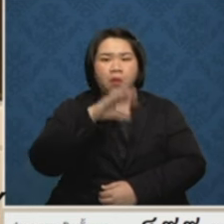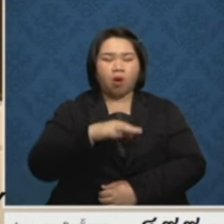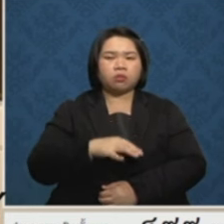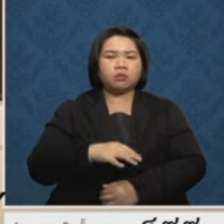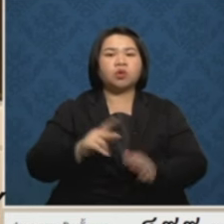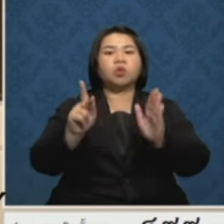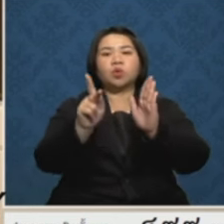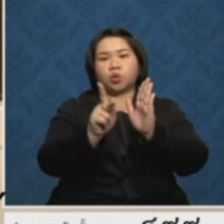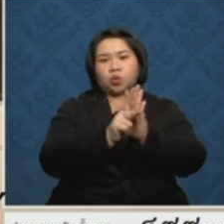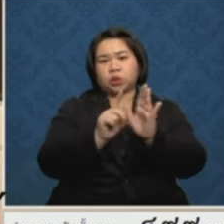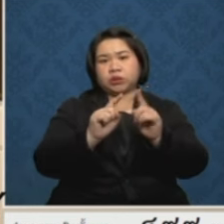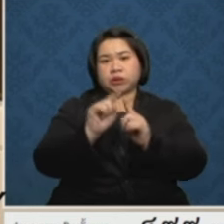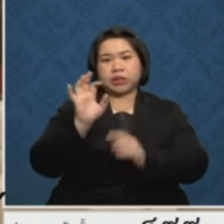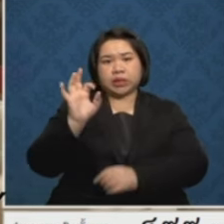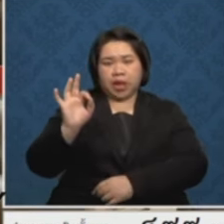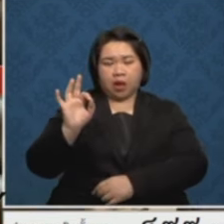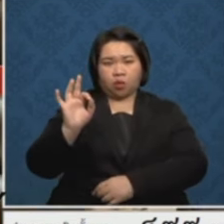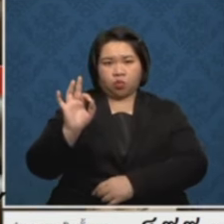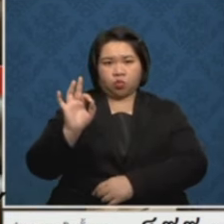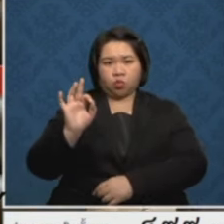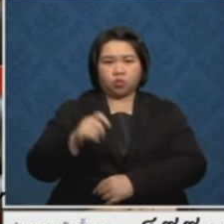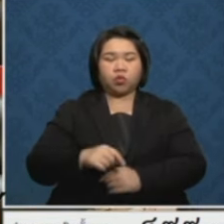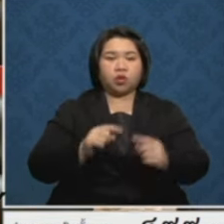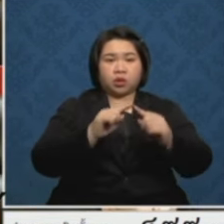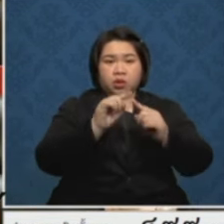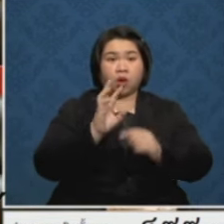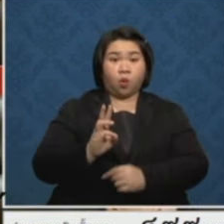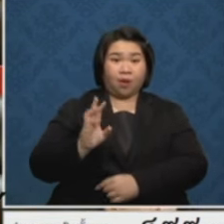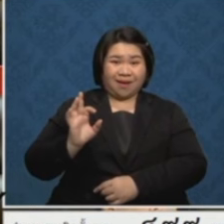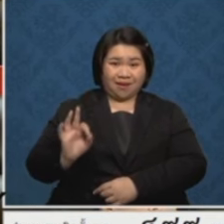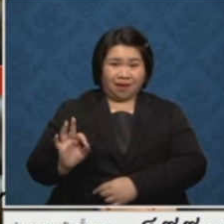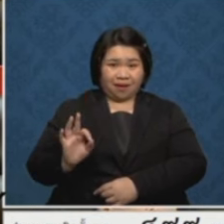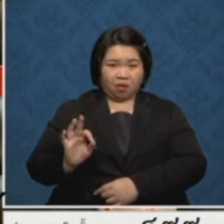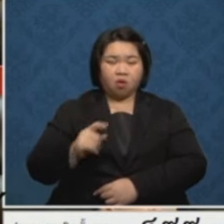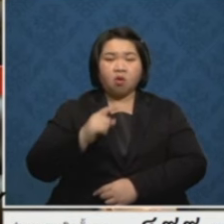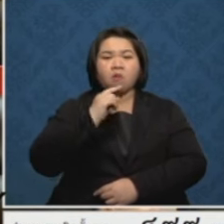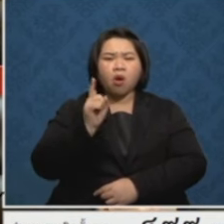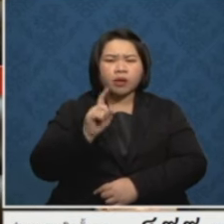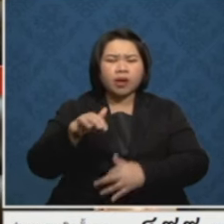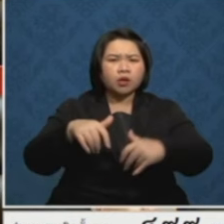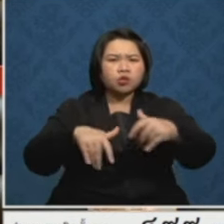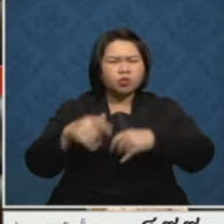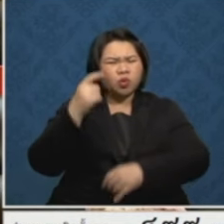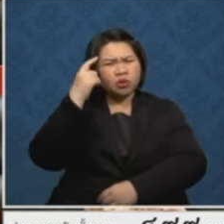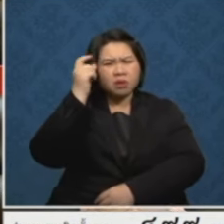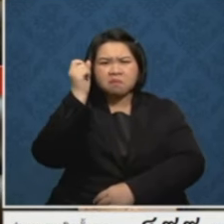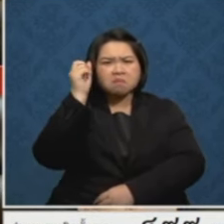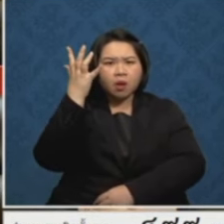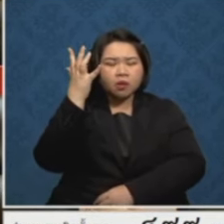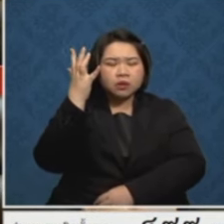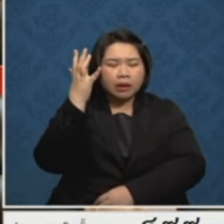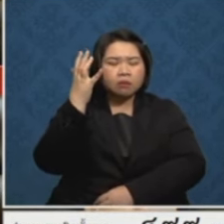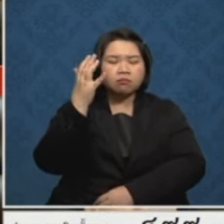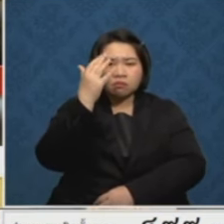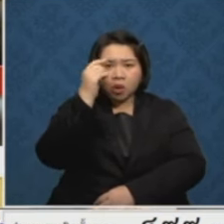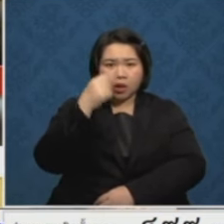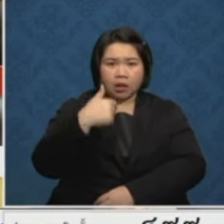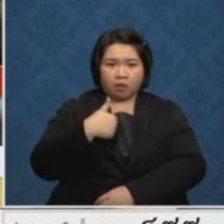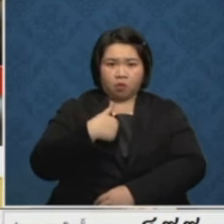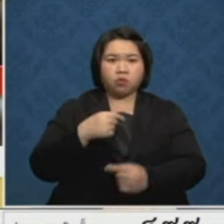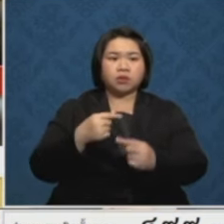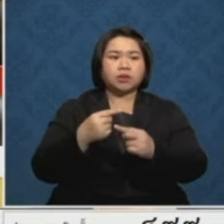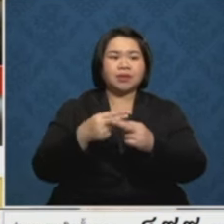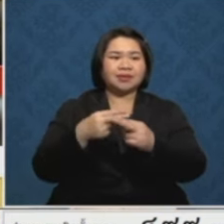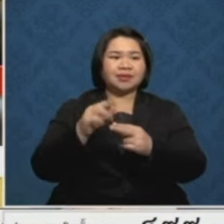9ท่านประธานแล้วก็ข้อ69เดี๋ยวผู้ฟังทางบ้านจะไม่เข้าใจผมชัยวัฒนา